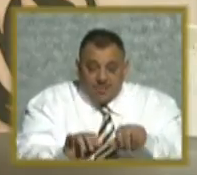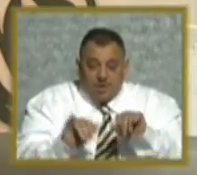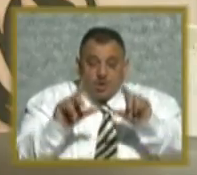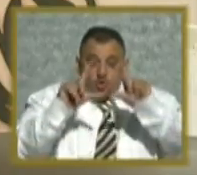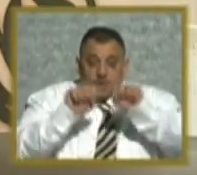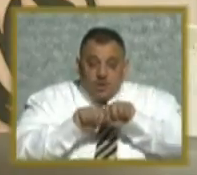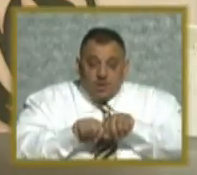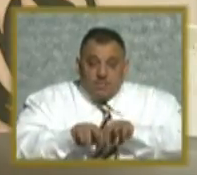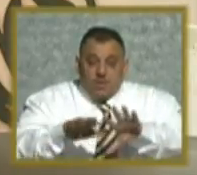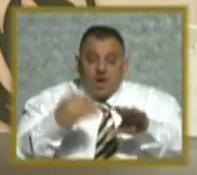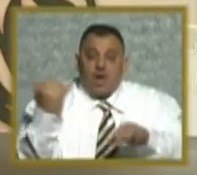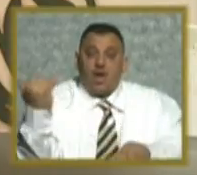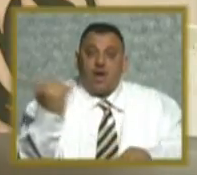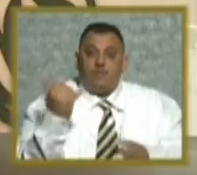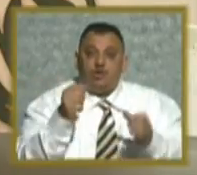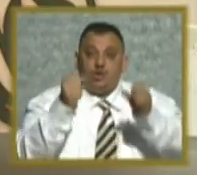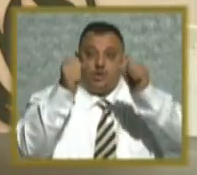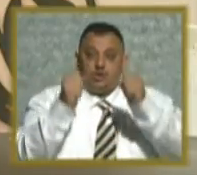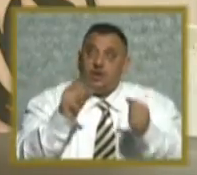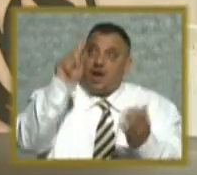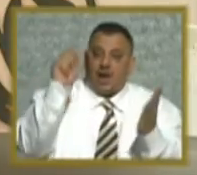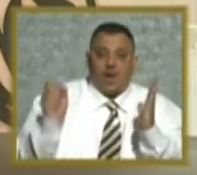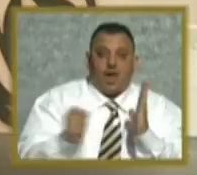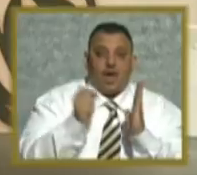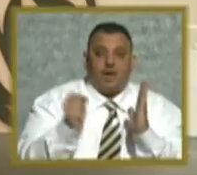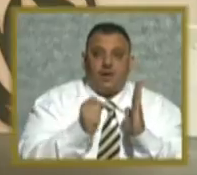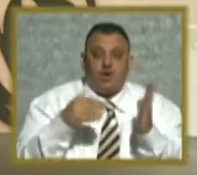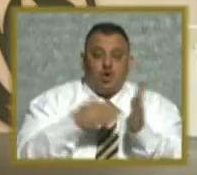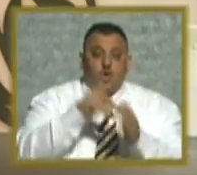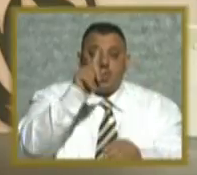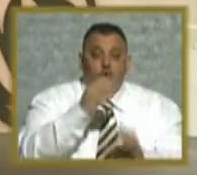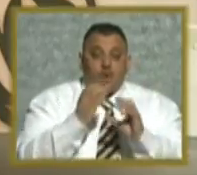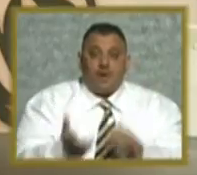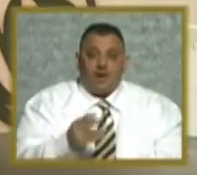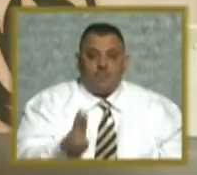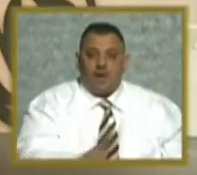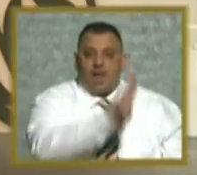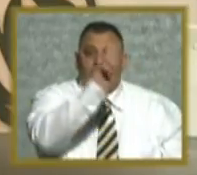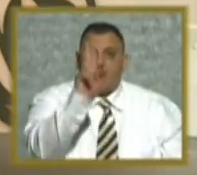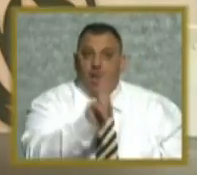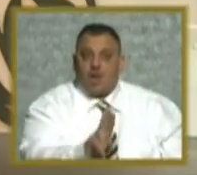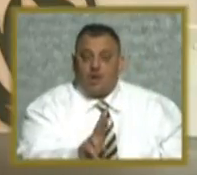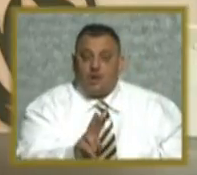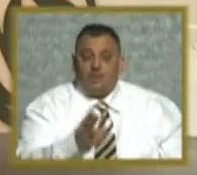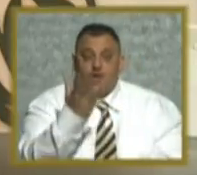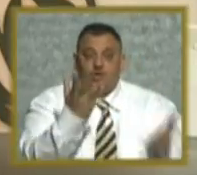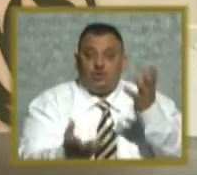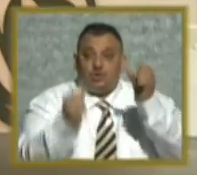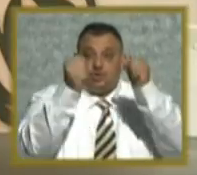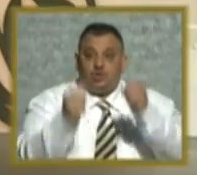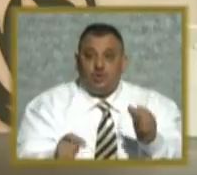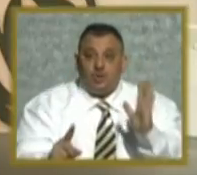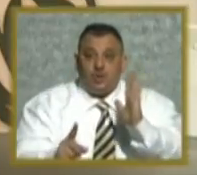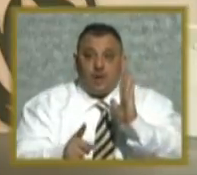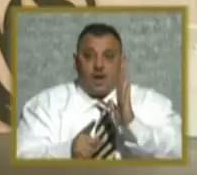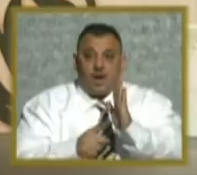تبعثها وكل أمر تفعله فإنه مسجل عليك، وسيأتي يوم القيامة وستحاسب عليه. يقول جل وعلا عن